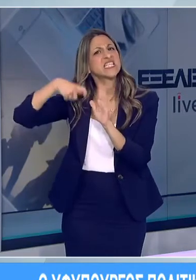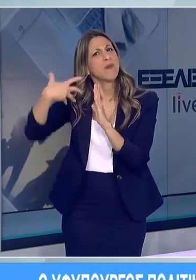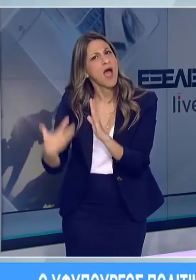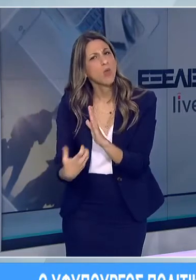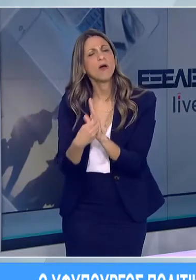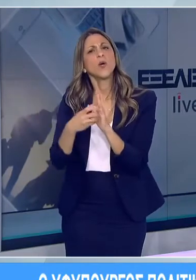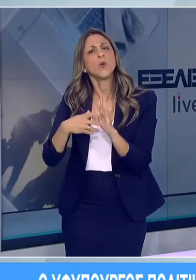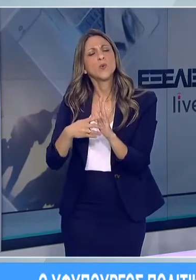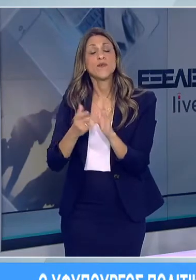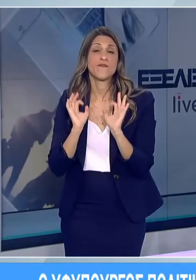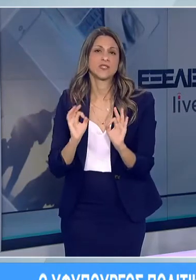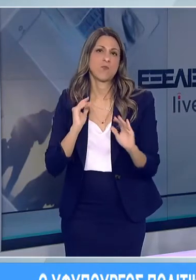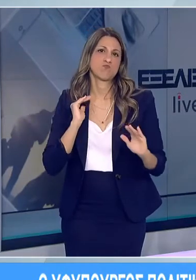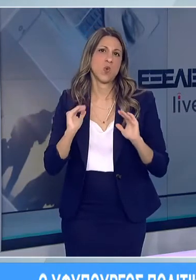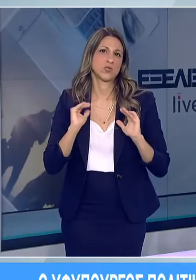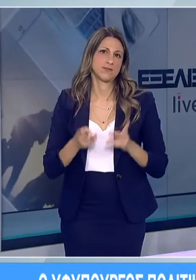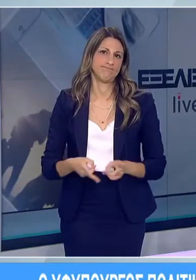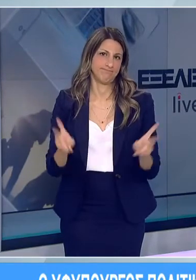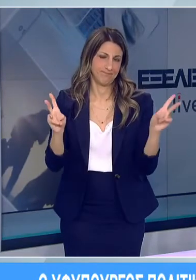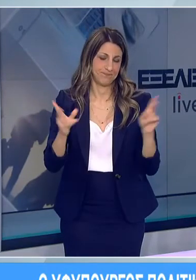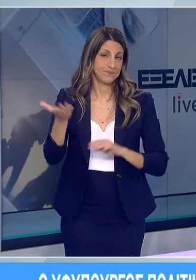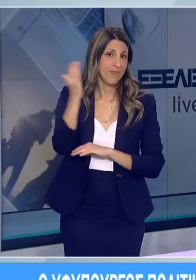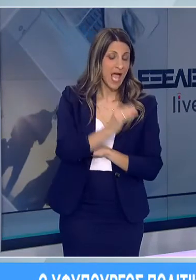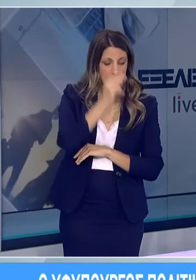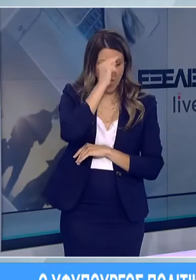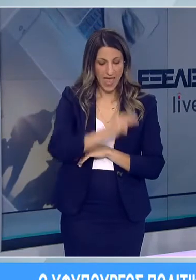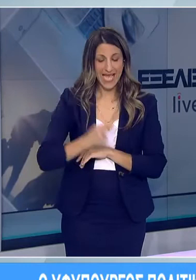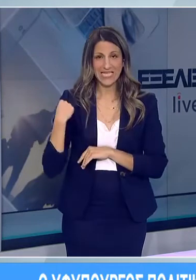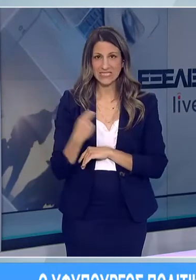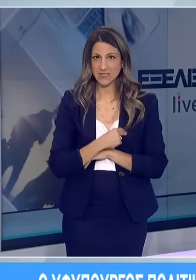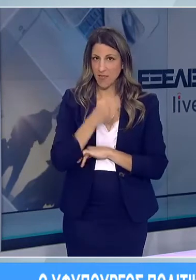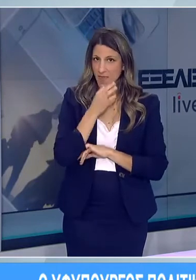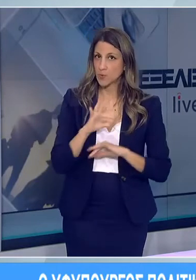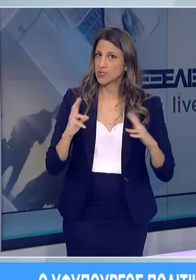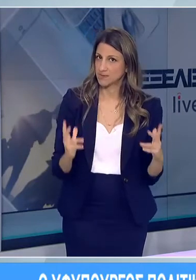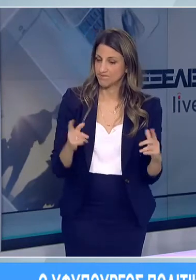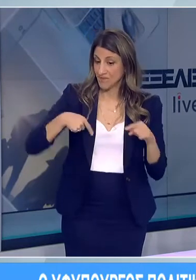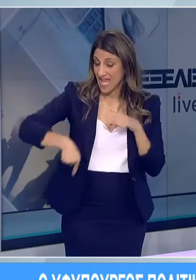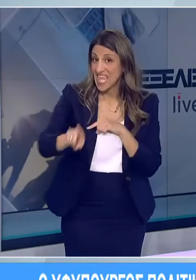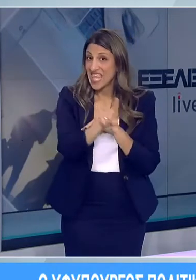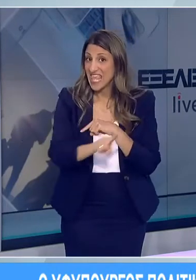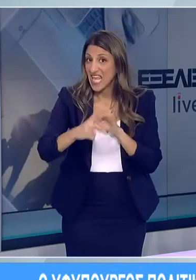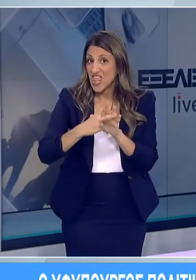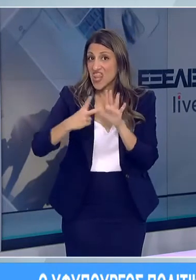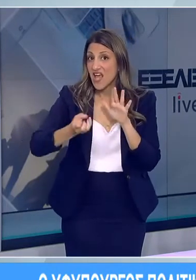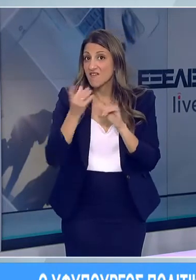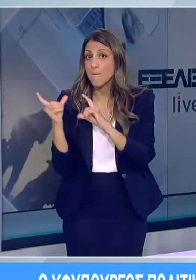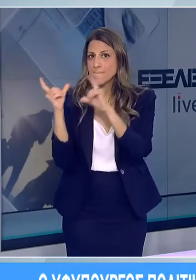με αυστηρούς κανόνες προστασίας. Σχετικά με τους χώρους λατρείας, θα θέλαμε να υπενθυμίσουμε τι ισχύει από αυτή την Κυριακή 17